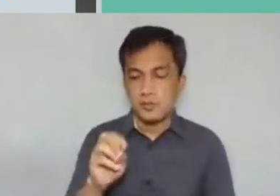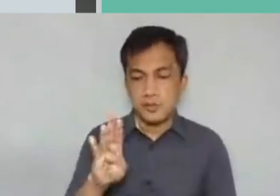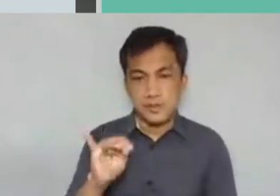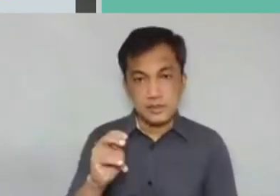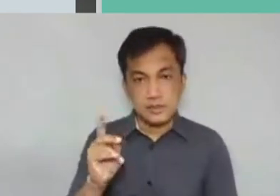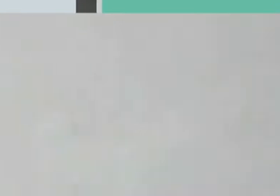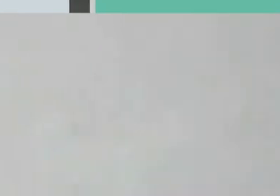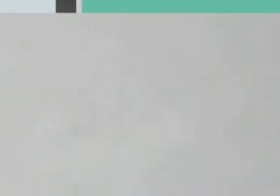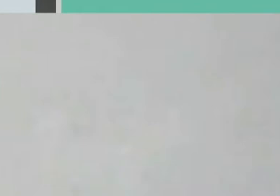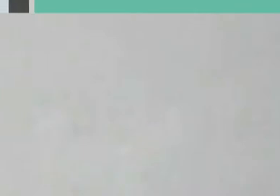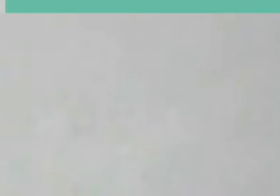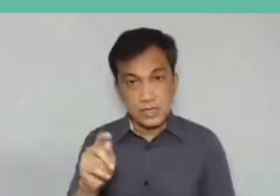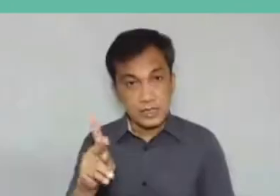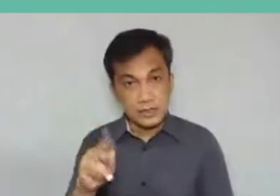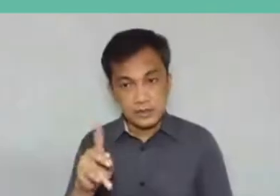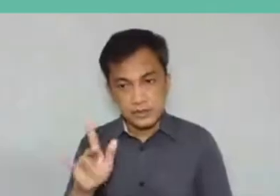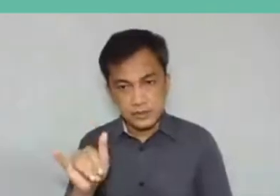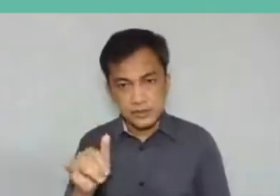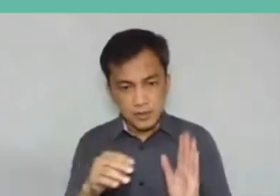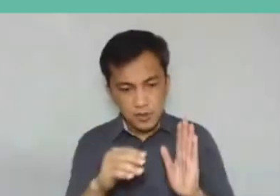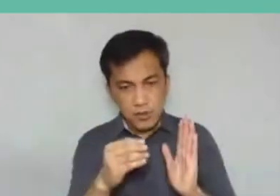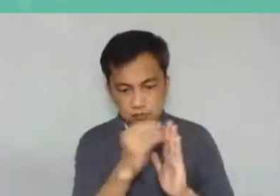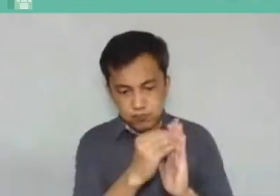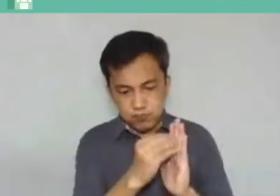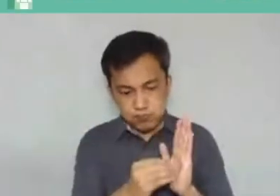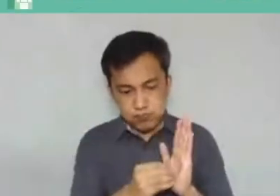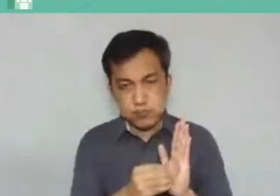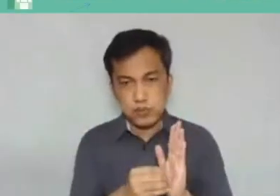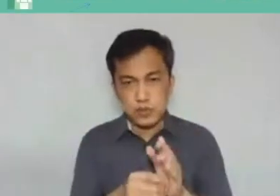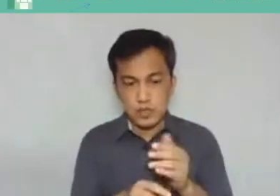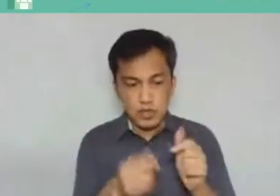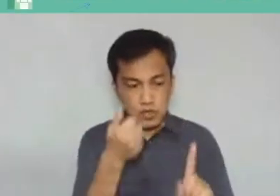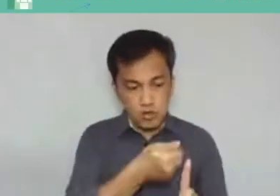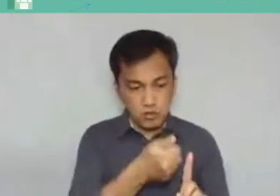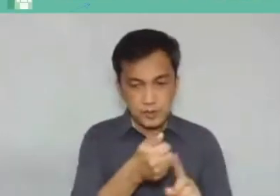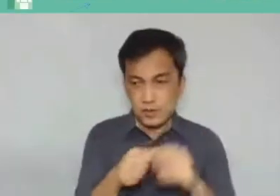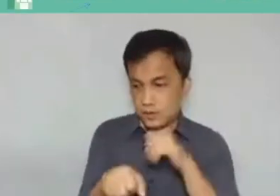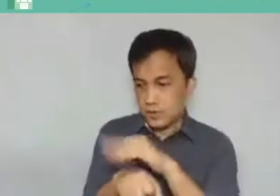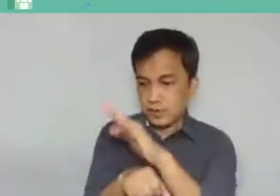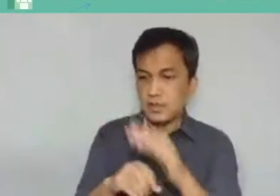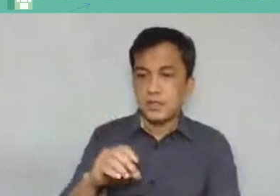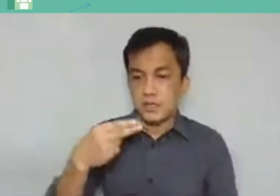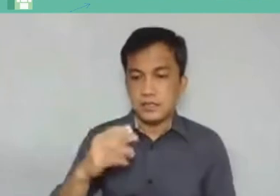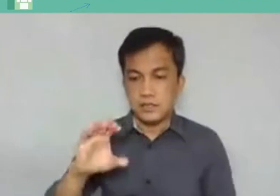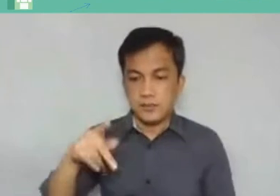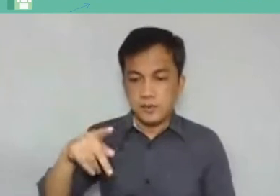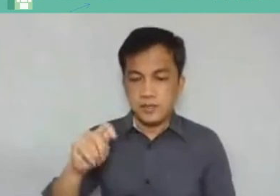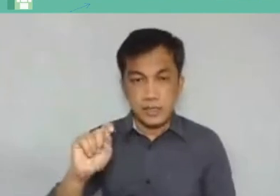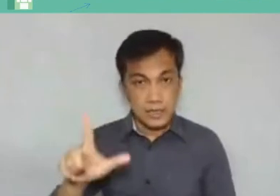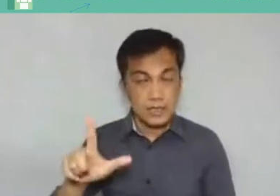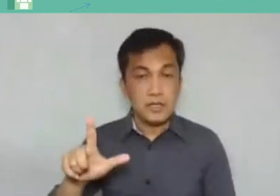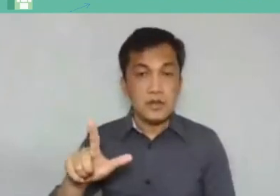Ang mga ulat na ito ay otomatiko rin ipinapadala sa HCPN linggo-linggo ang schedule na